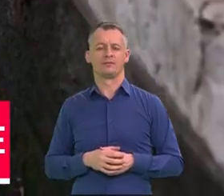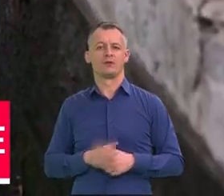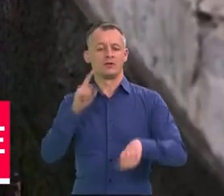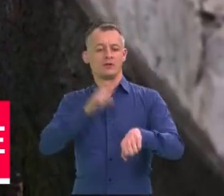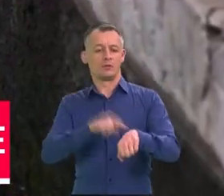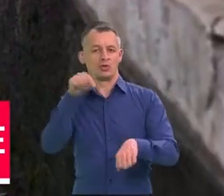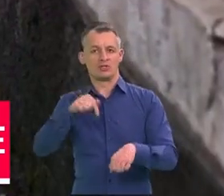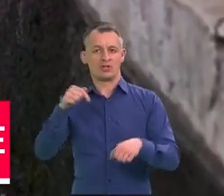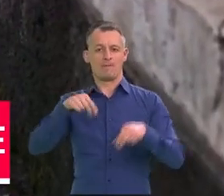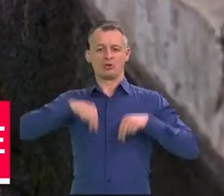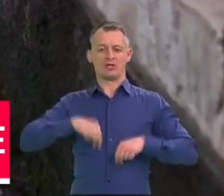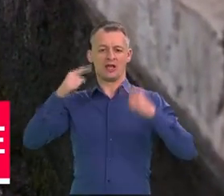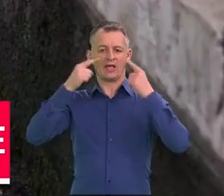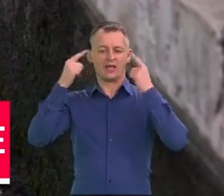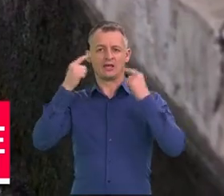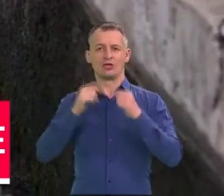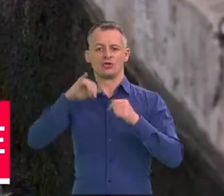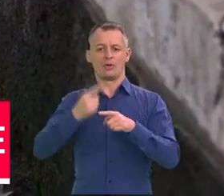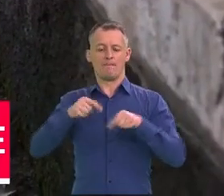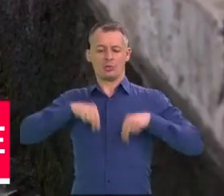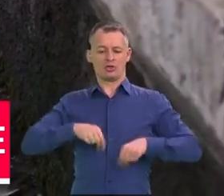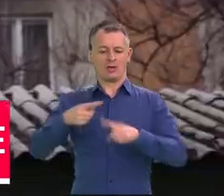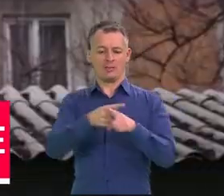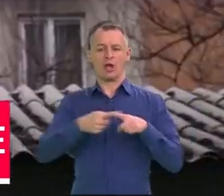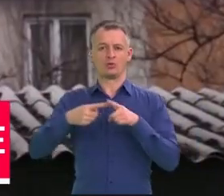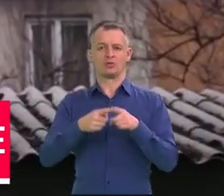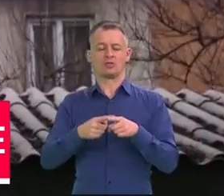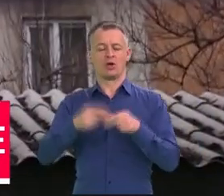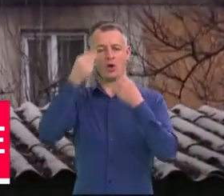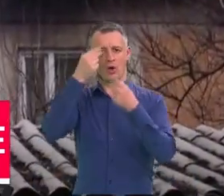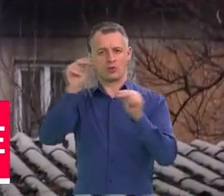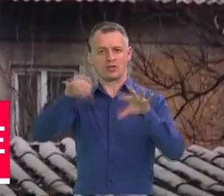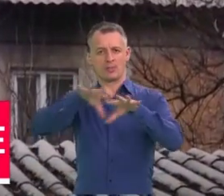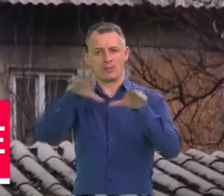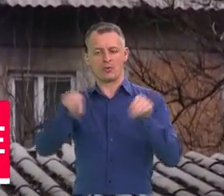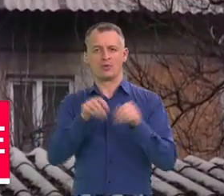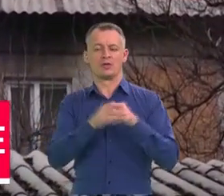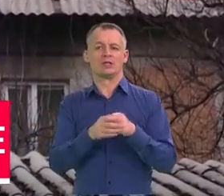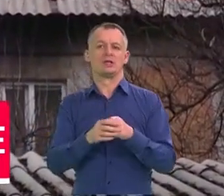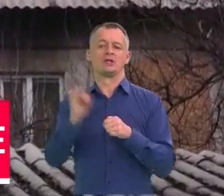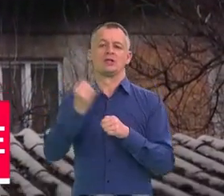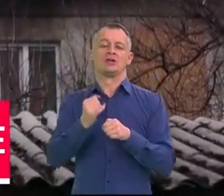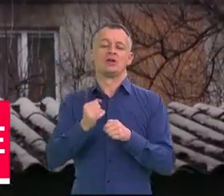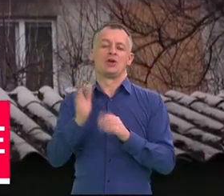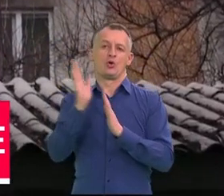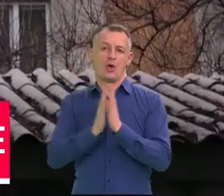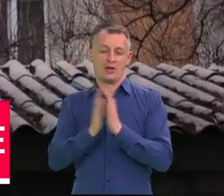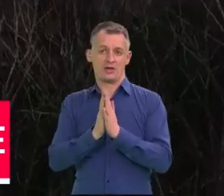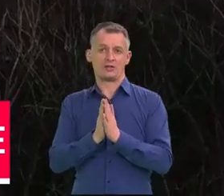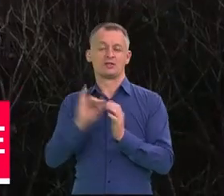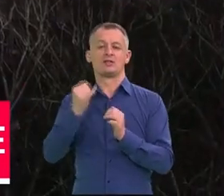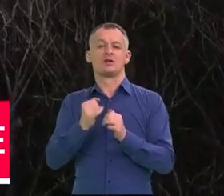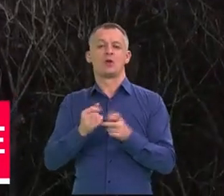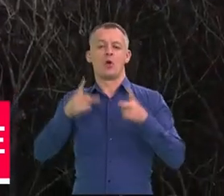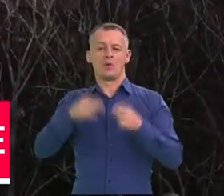Beijing, președintele chinez și cel din Belarus au emis o declarație comună. Apropiații lui Putin fac apel la încetarea focului și cer ca